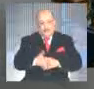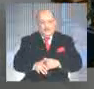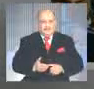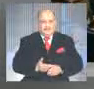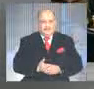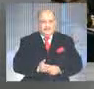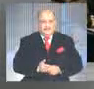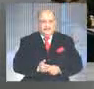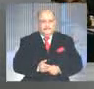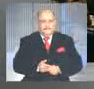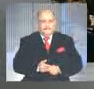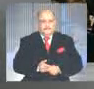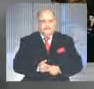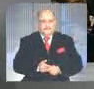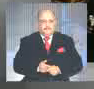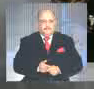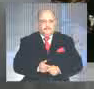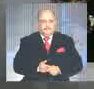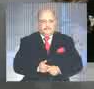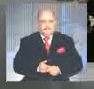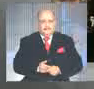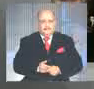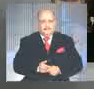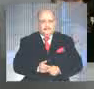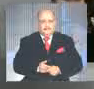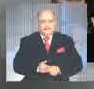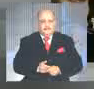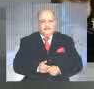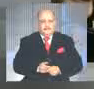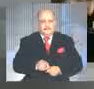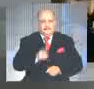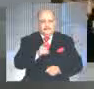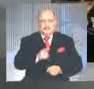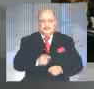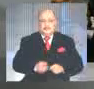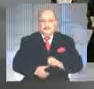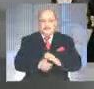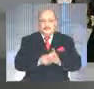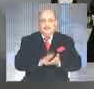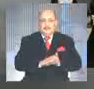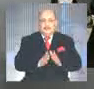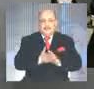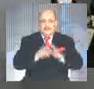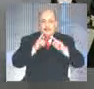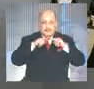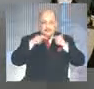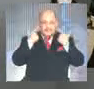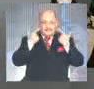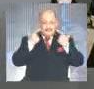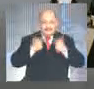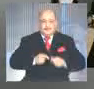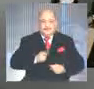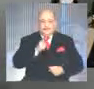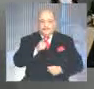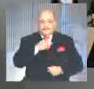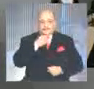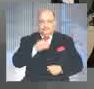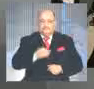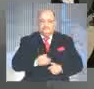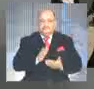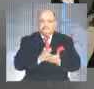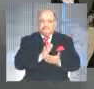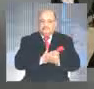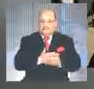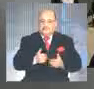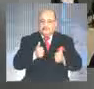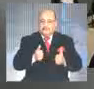الاستقلاليه الذاتيه والمشاركه في الحياه الاجتماعيه. جمعيه مازالت جديده، معناتها كي بدينا نخدموا اول عام سنين،